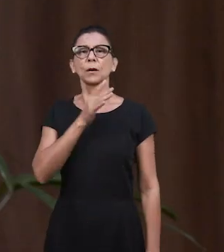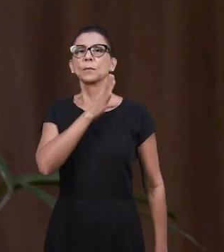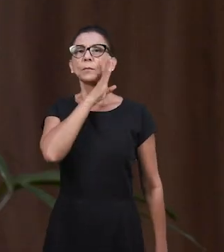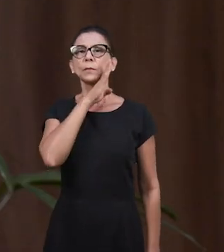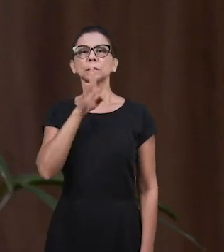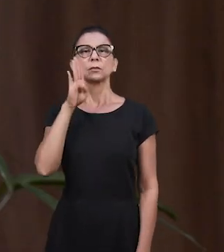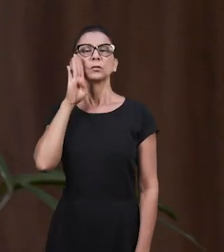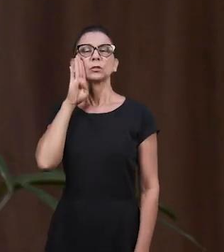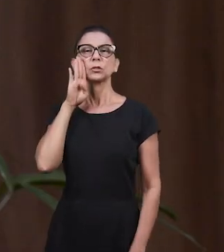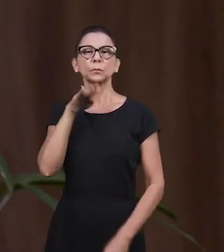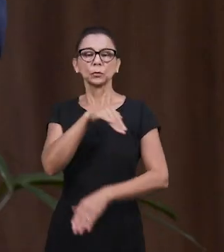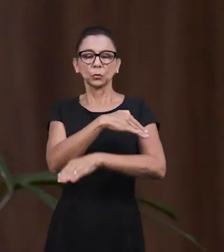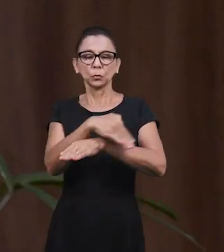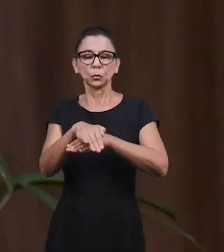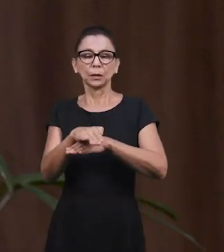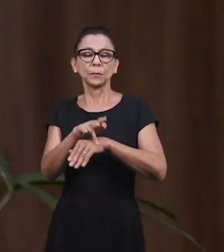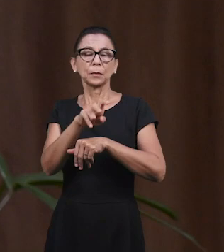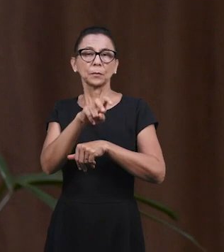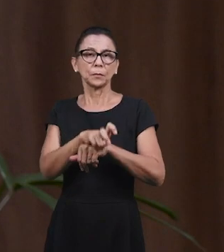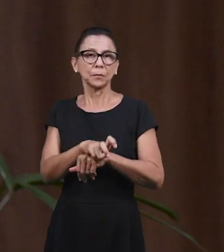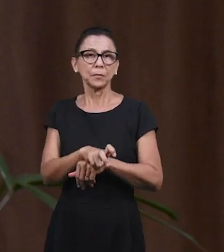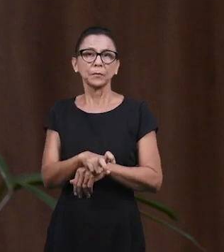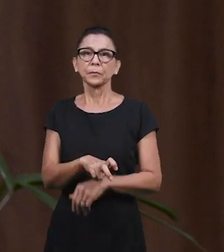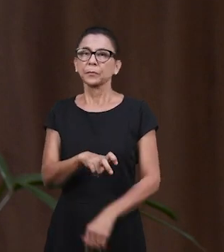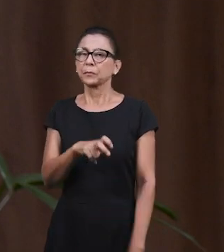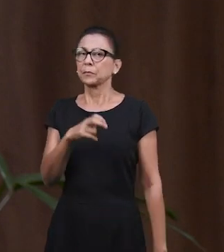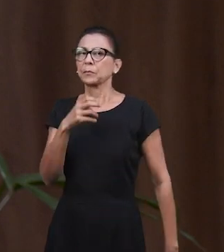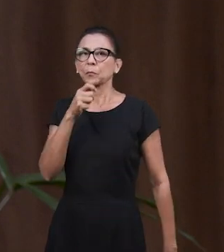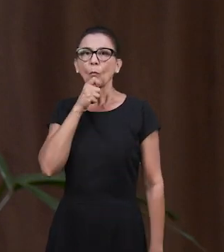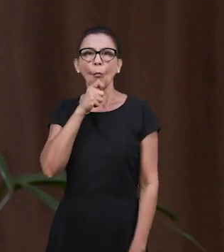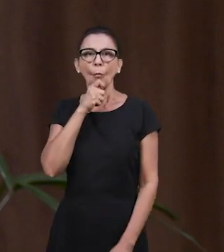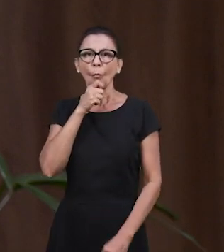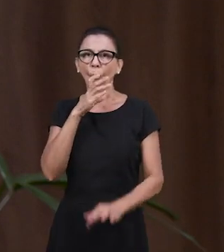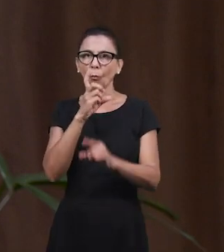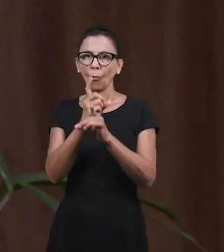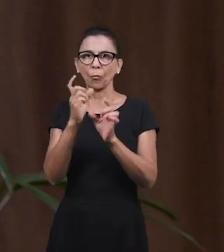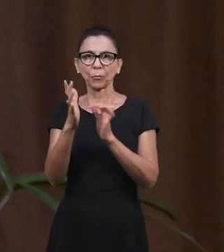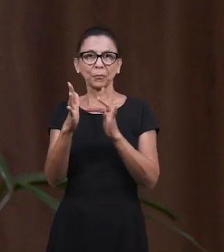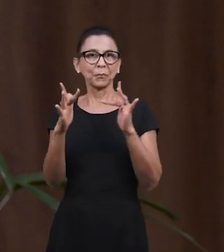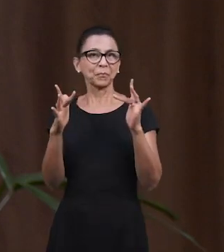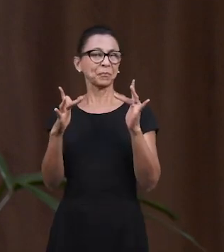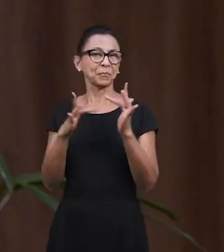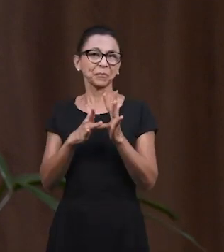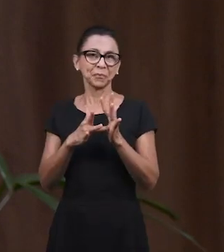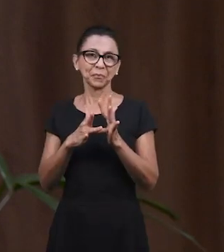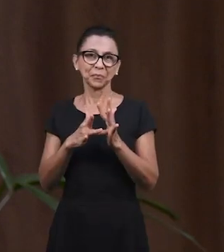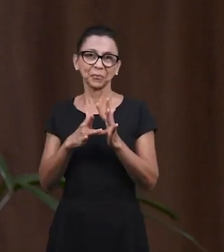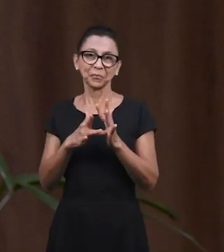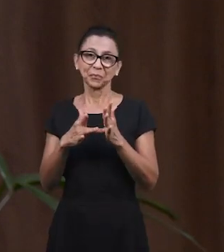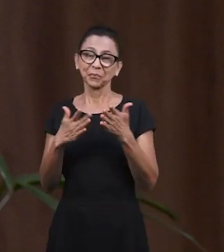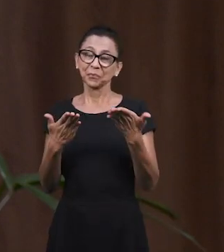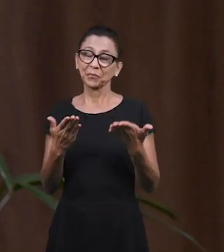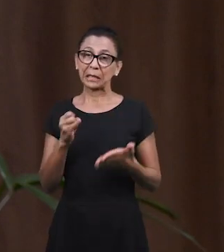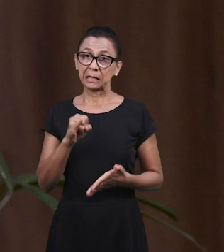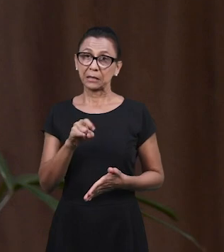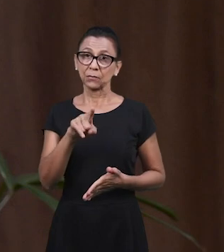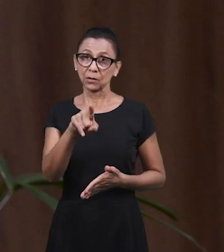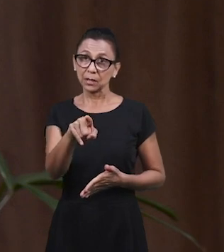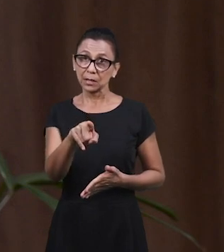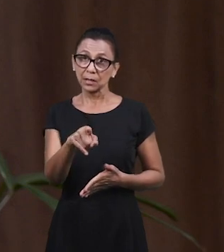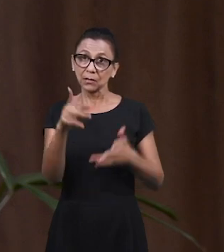homme Bartimée, en étant au bord du chemin, il n'avait pas encore eu la rencontre avec le Seigneur